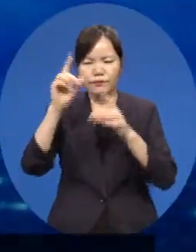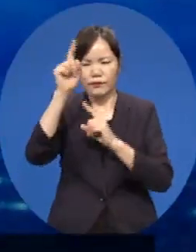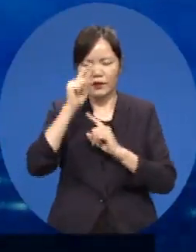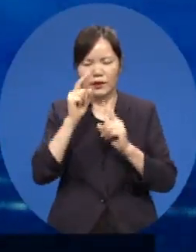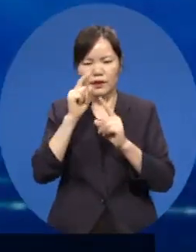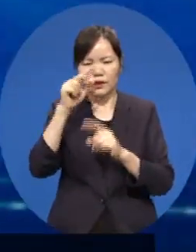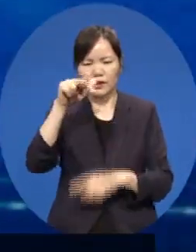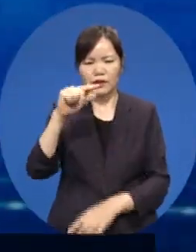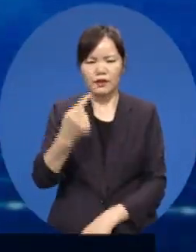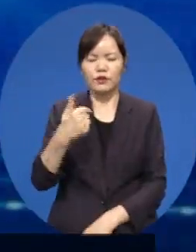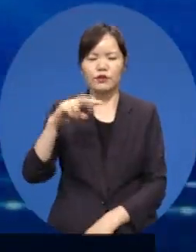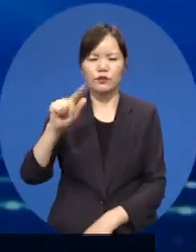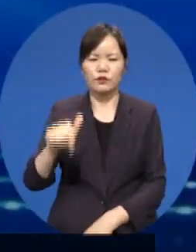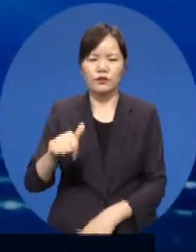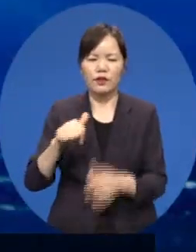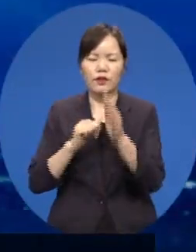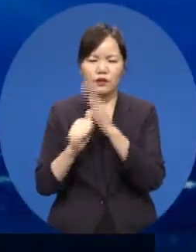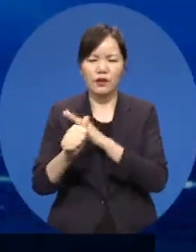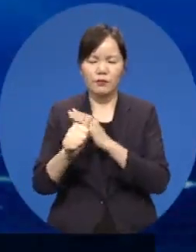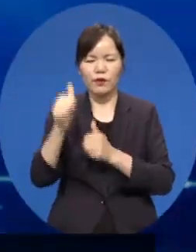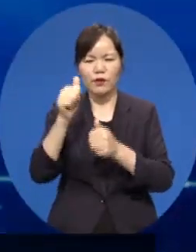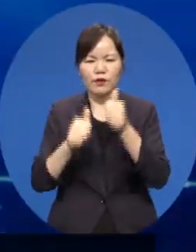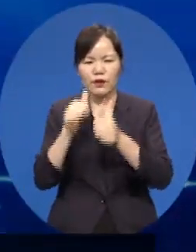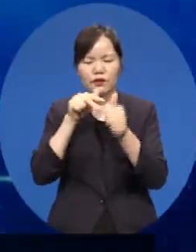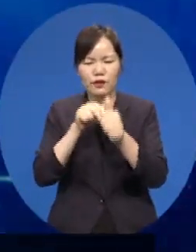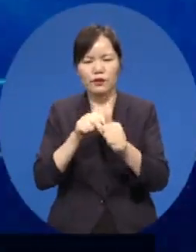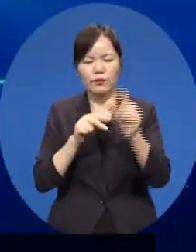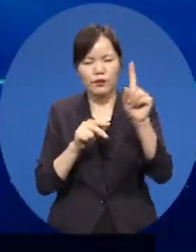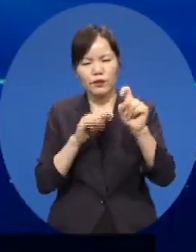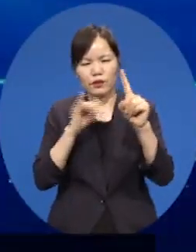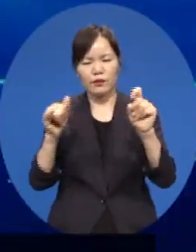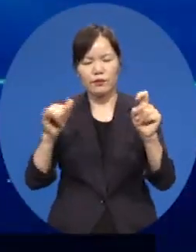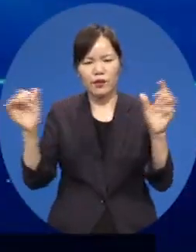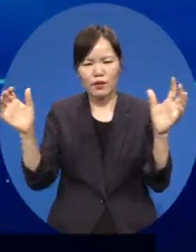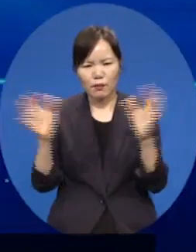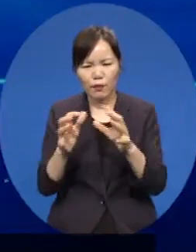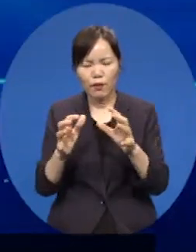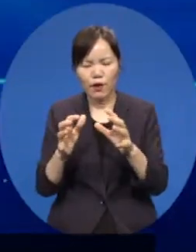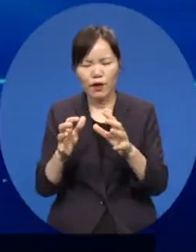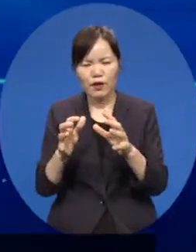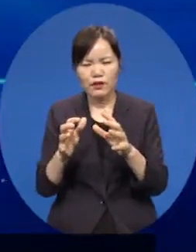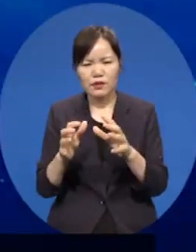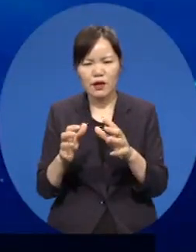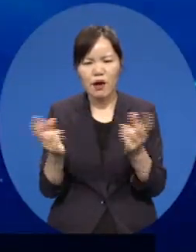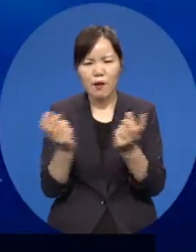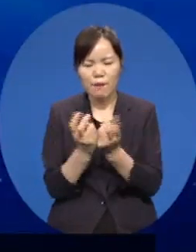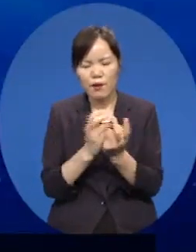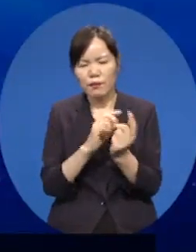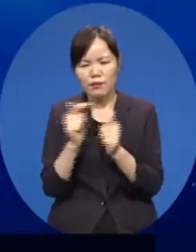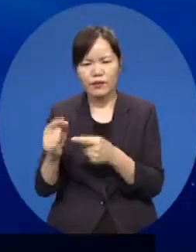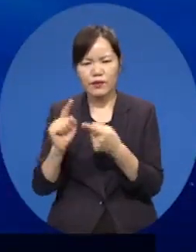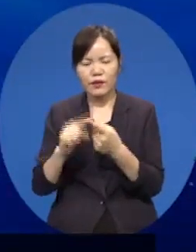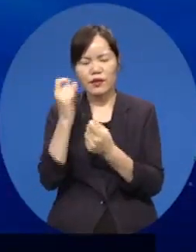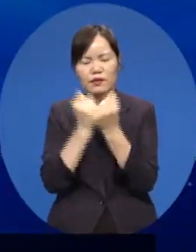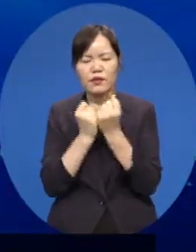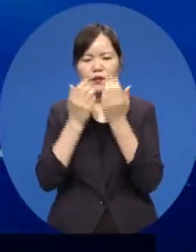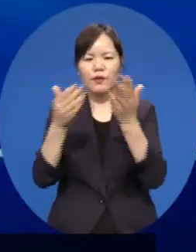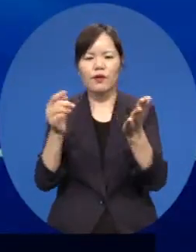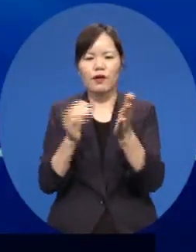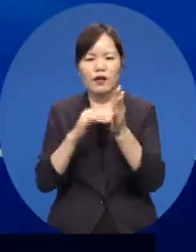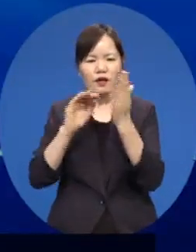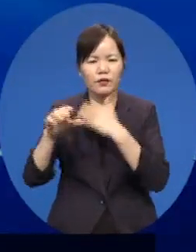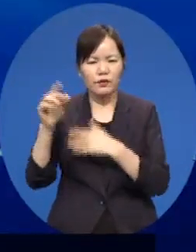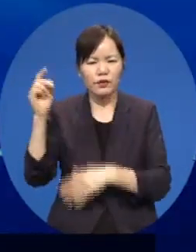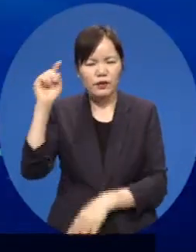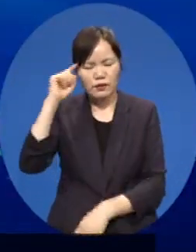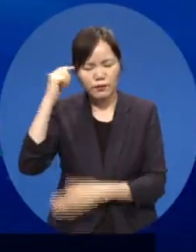대표 오늘 경선 후보자 11명을 모두 한자리에 불러 모아서 경선 룰 등에 대해서 설명하고 또 의견을 듣기도 했습니다. 그런데